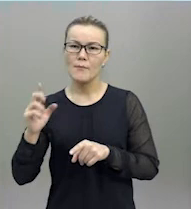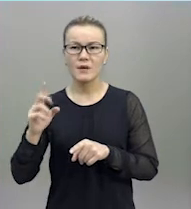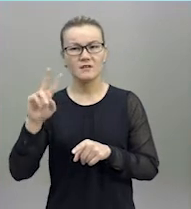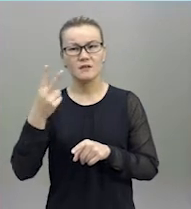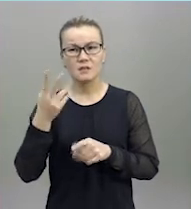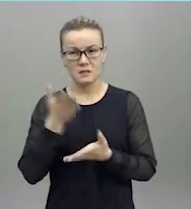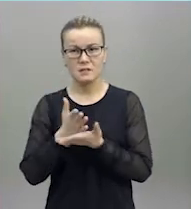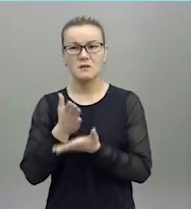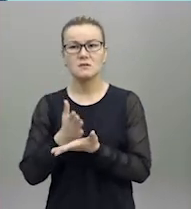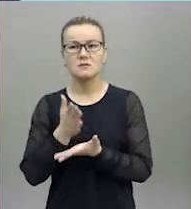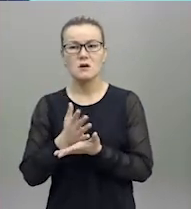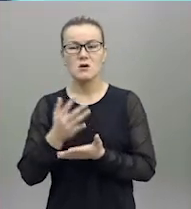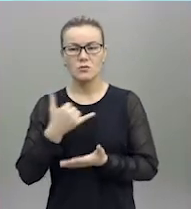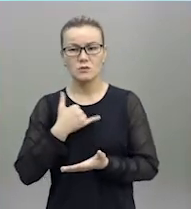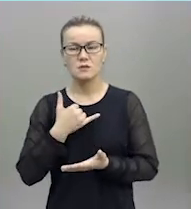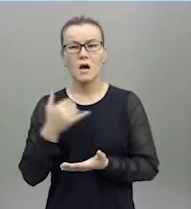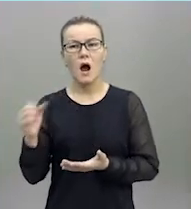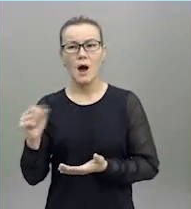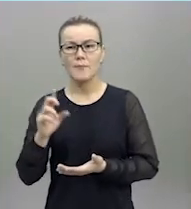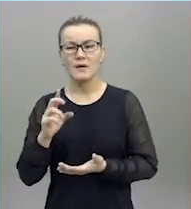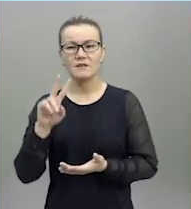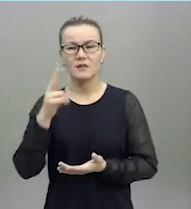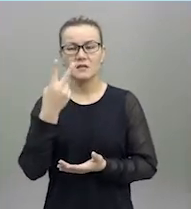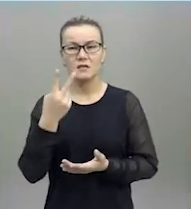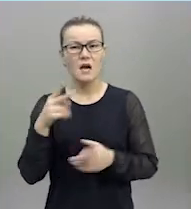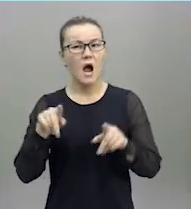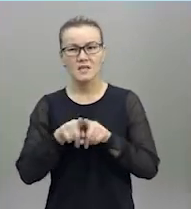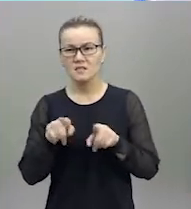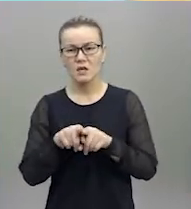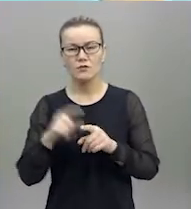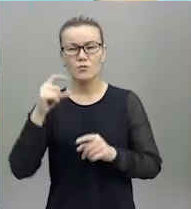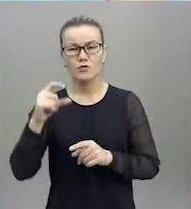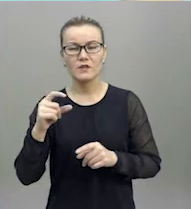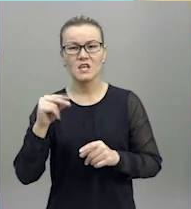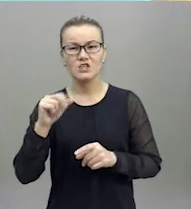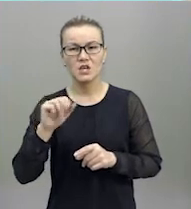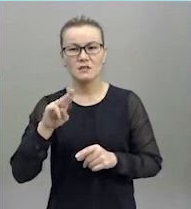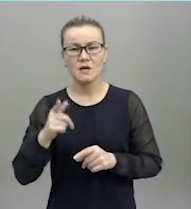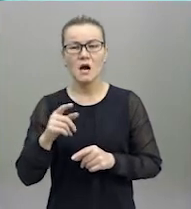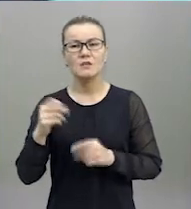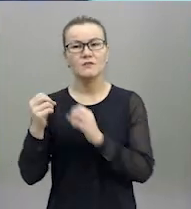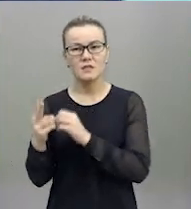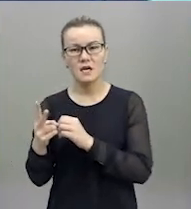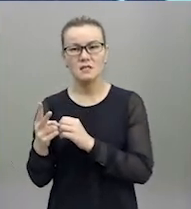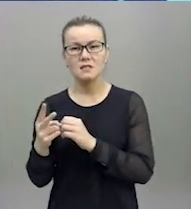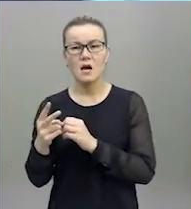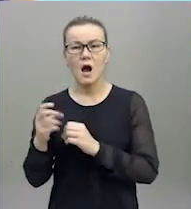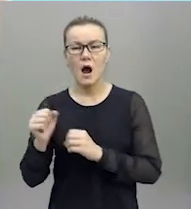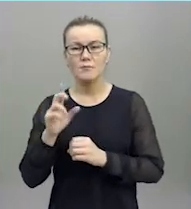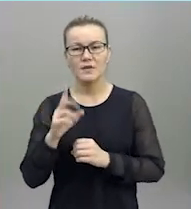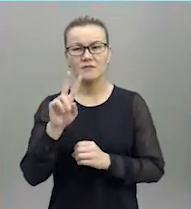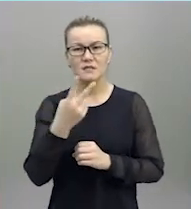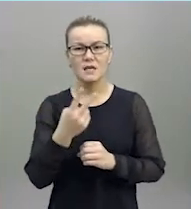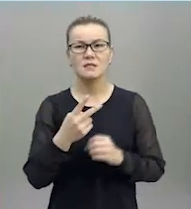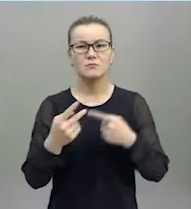вот она у нас а b квадрат одинаковая буквенная часть значит 12 а b квадрат и минус 6а п